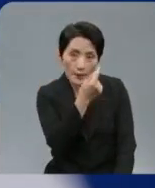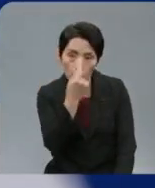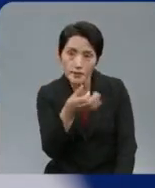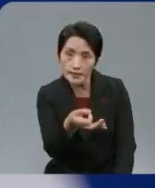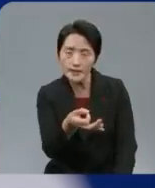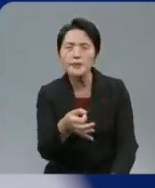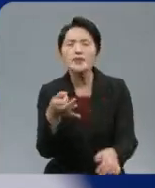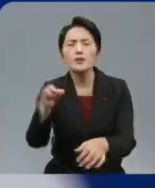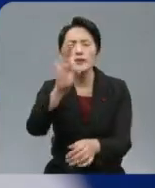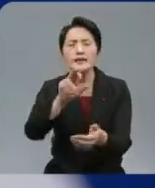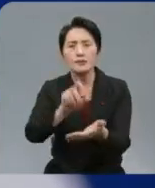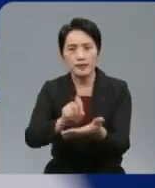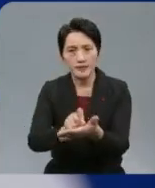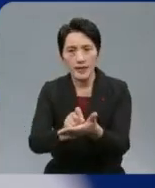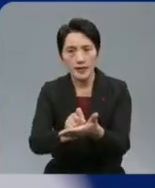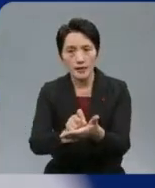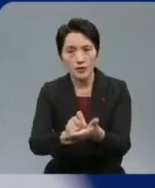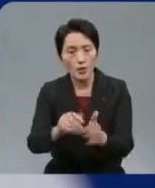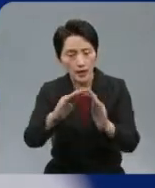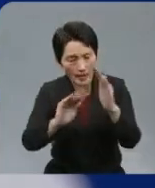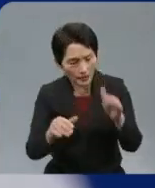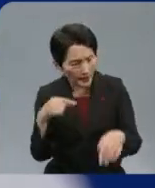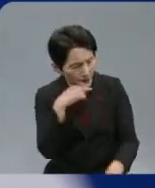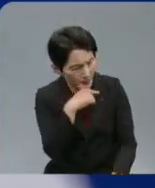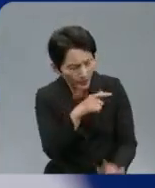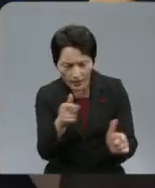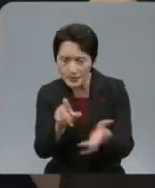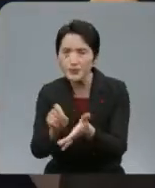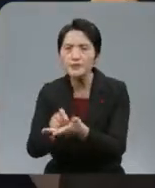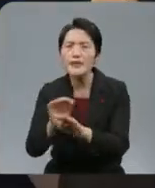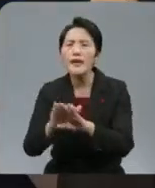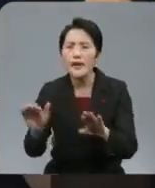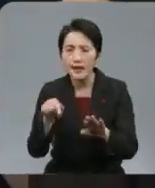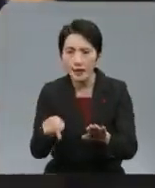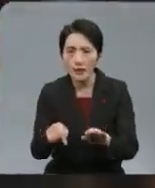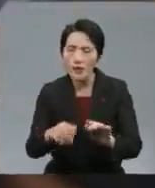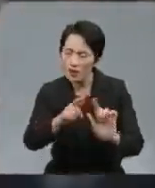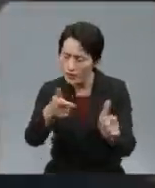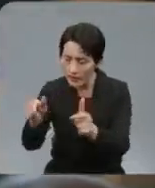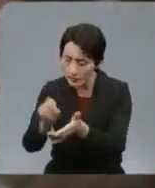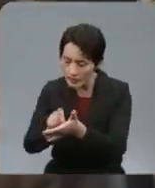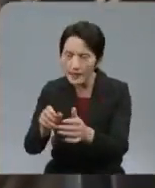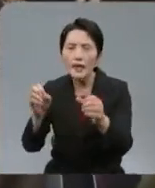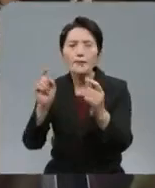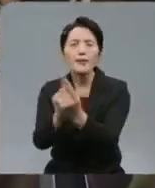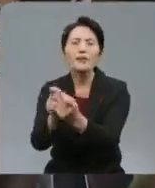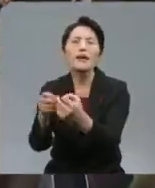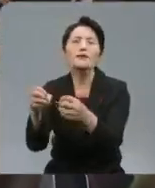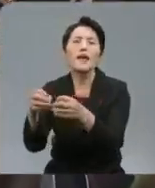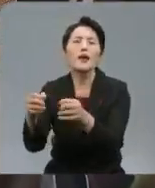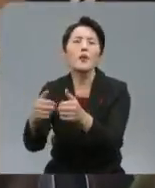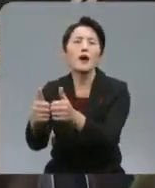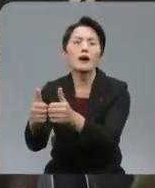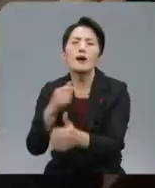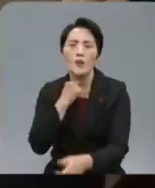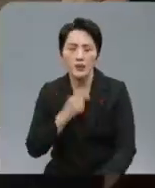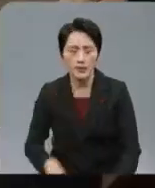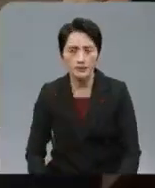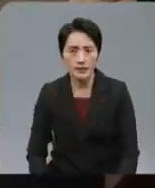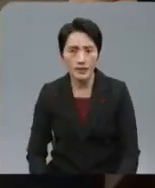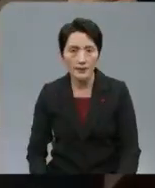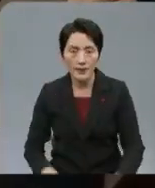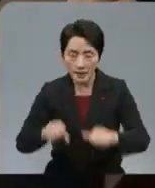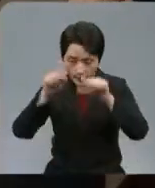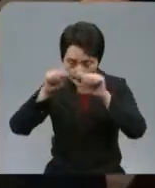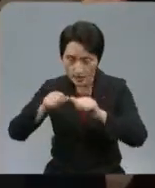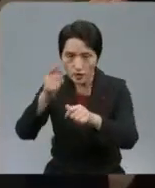sei weiterhin gültig die Regierung wird als bislang einzige dafür kritisiert März acht Monate nach dem Amtsantritt keine